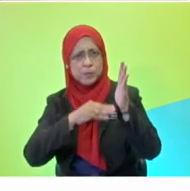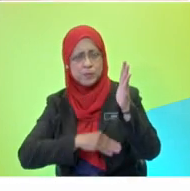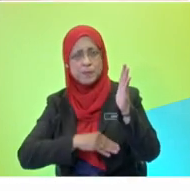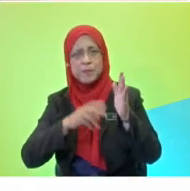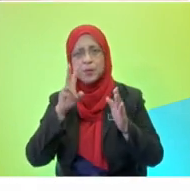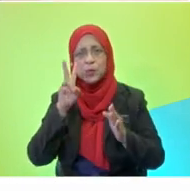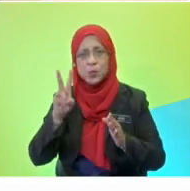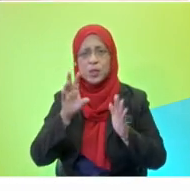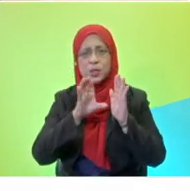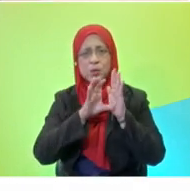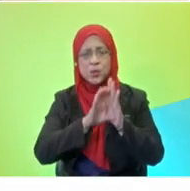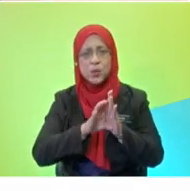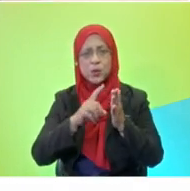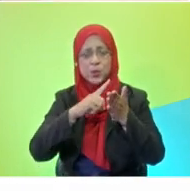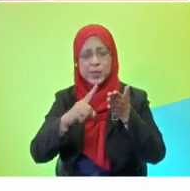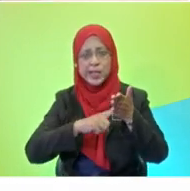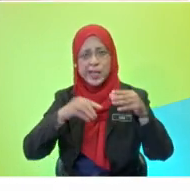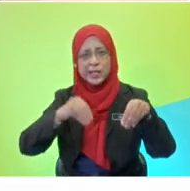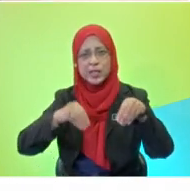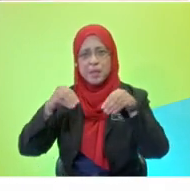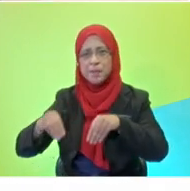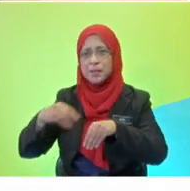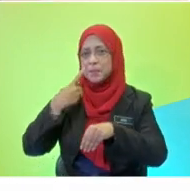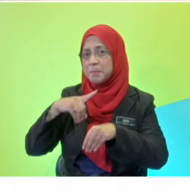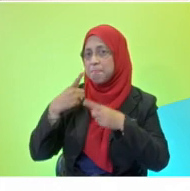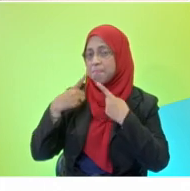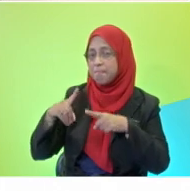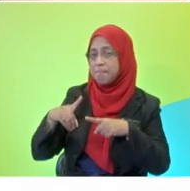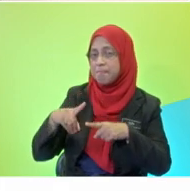dua contoh zakat tanaman